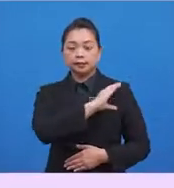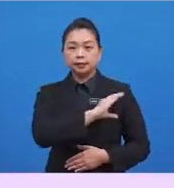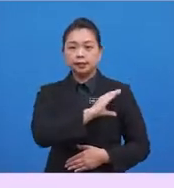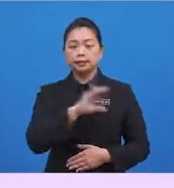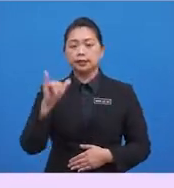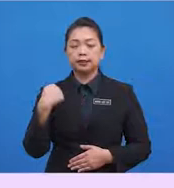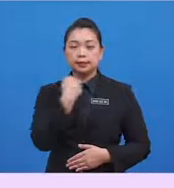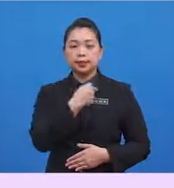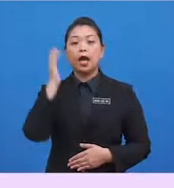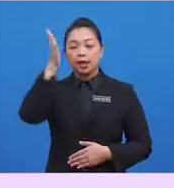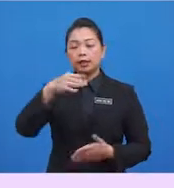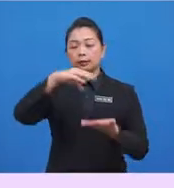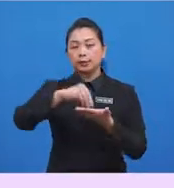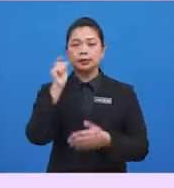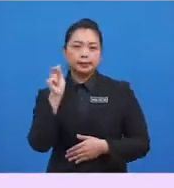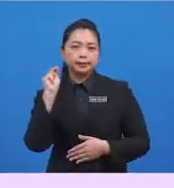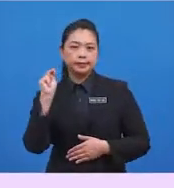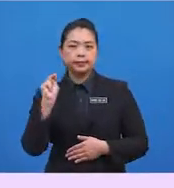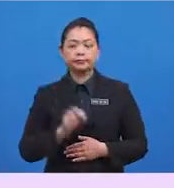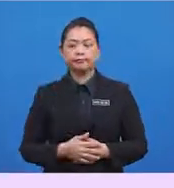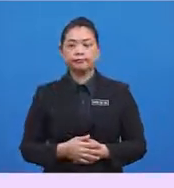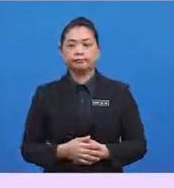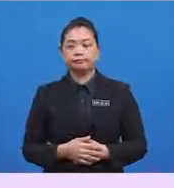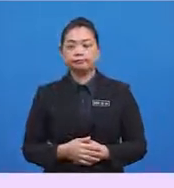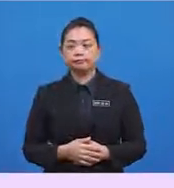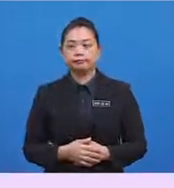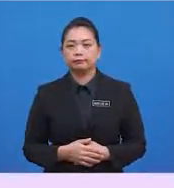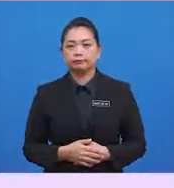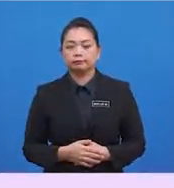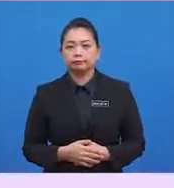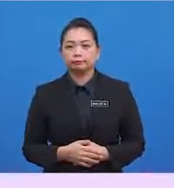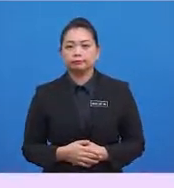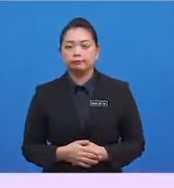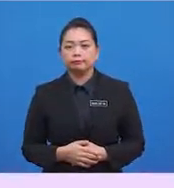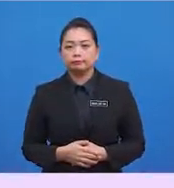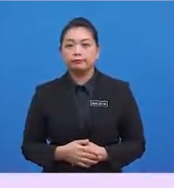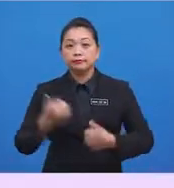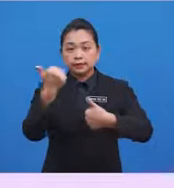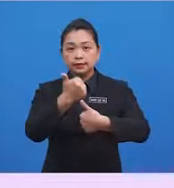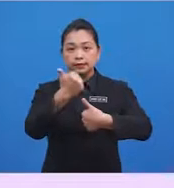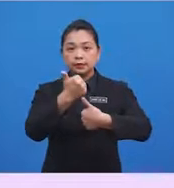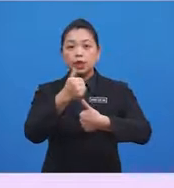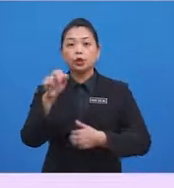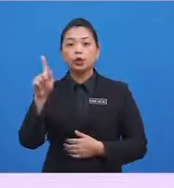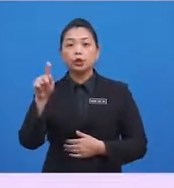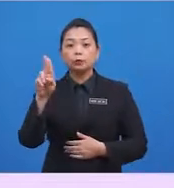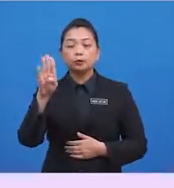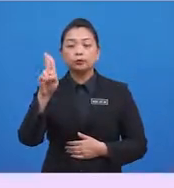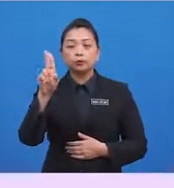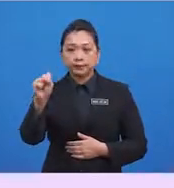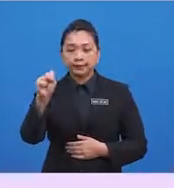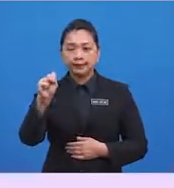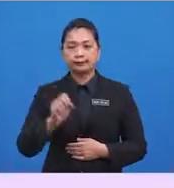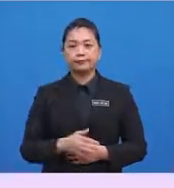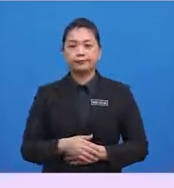akan kita pelajari sebentar lagi. Bentuk 3 dimensi yang pertama ialah kubus.